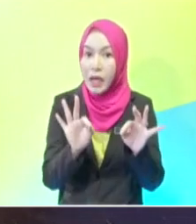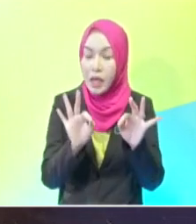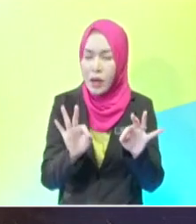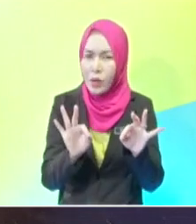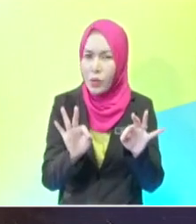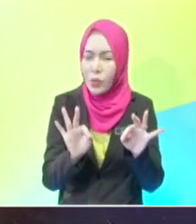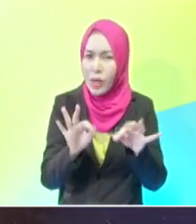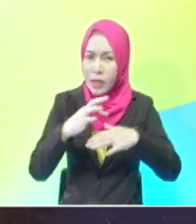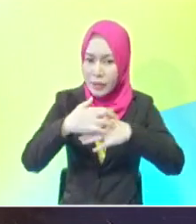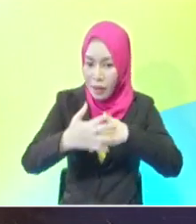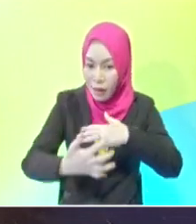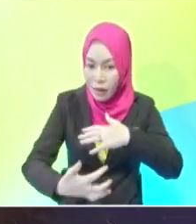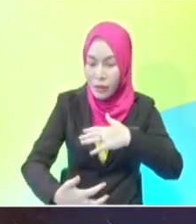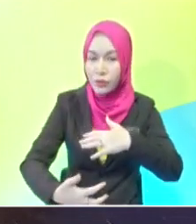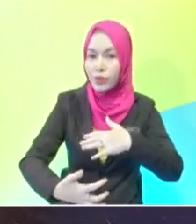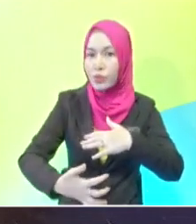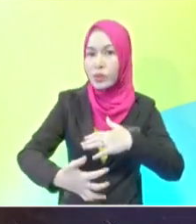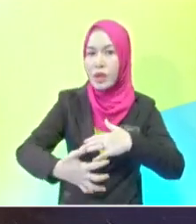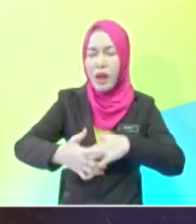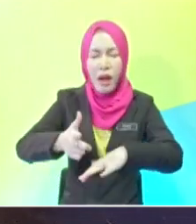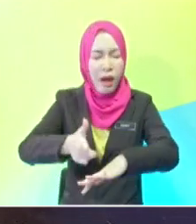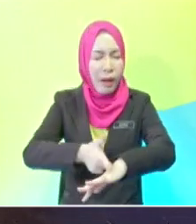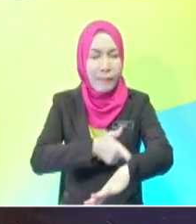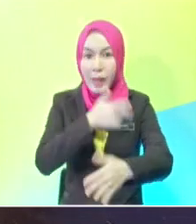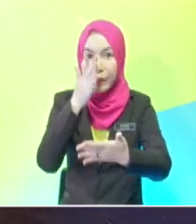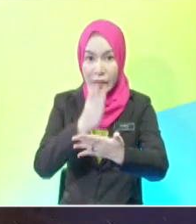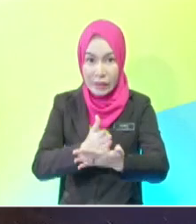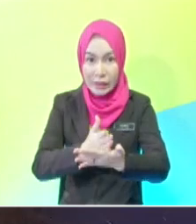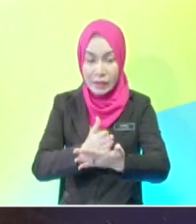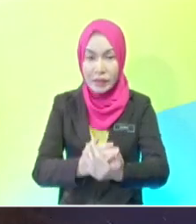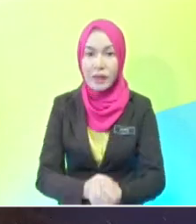berhenti lambat berhenti